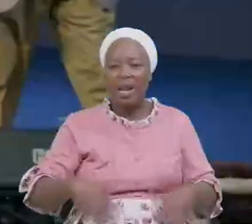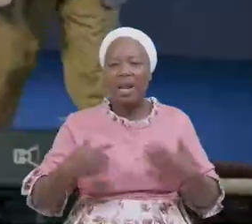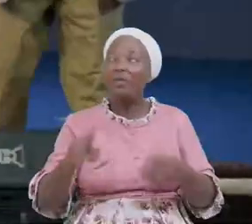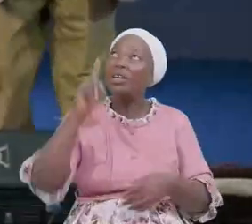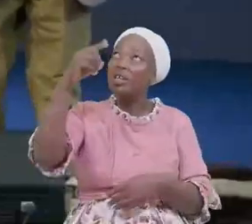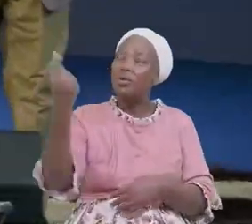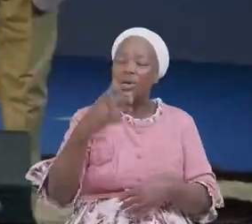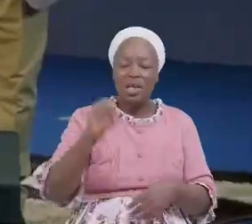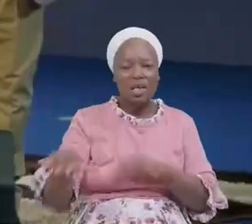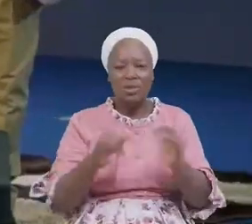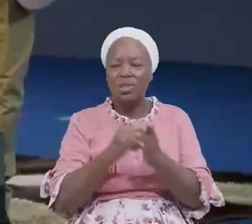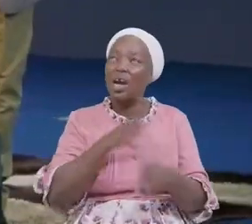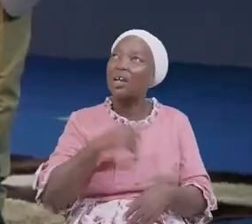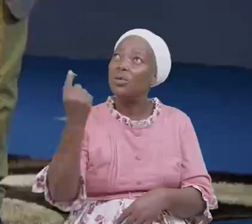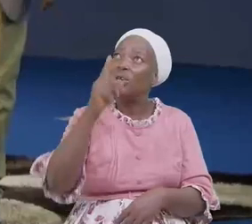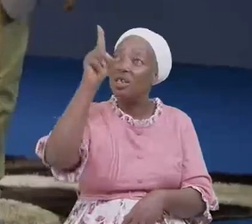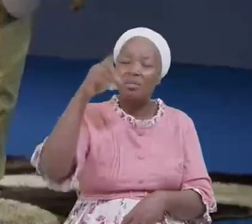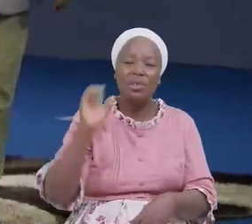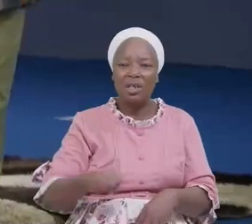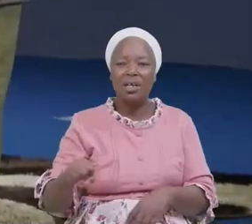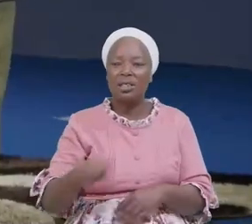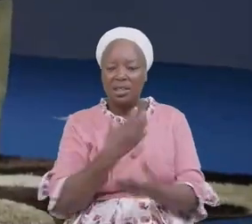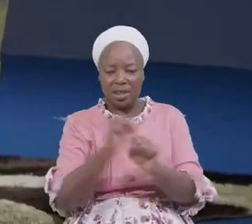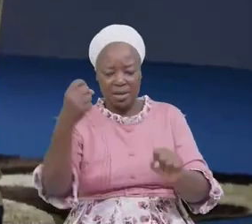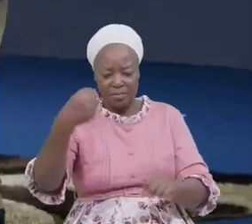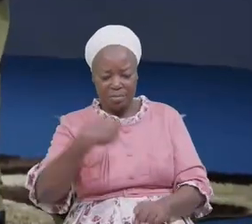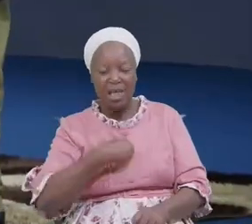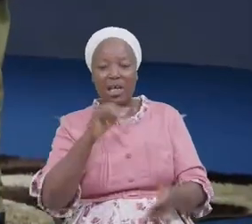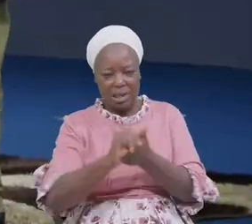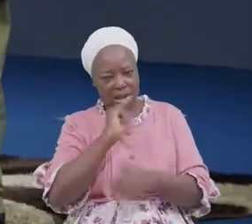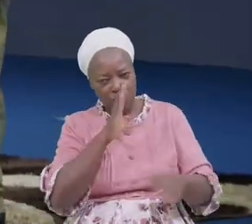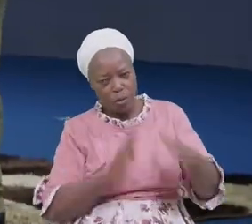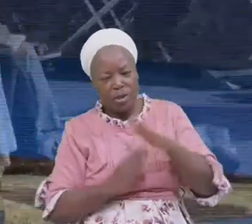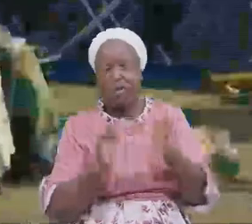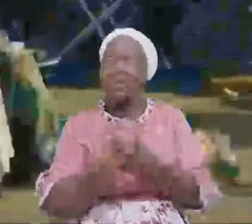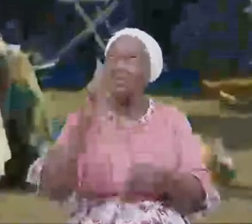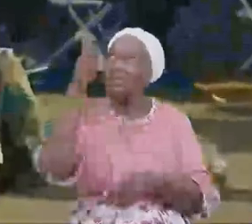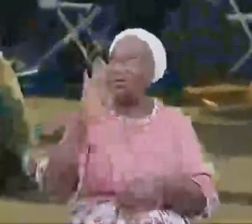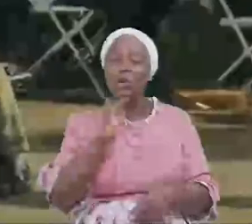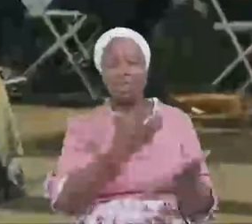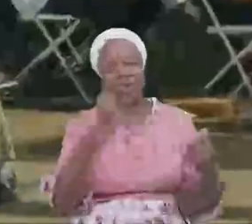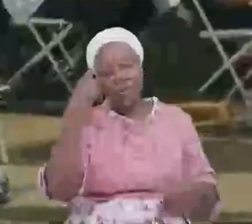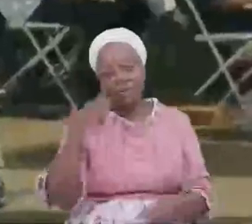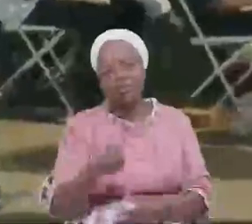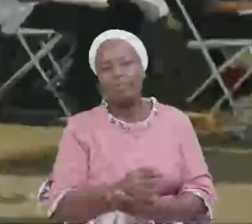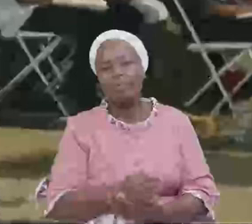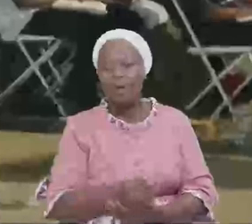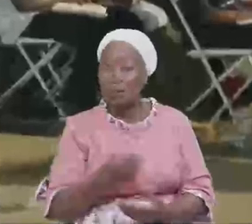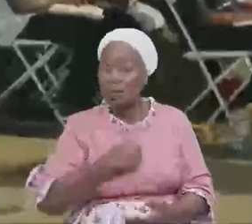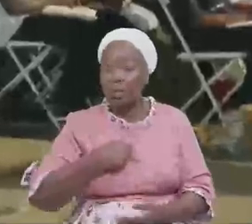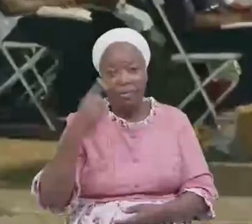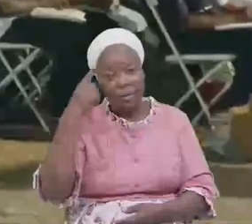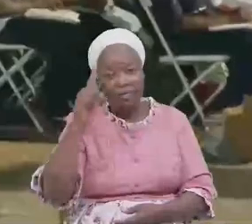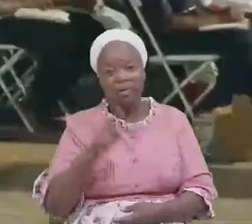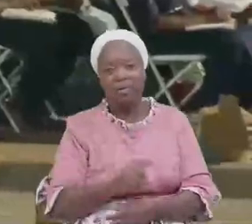Et je crois qu'il est allé à la croix pour moi, qu'il est allé, il est mort pour moi. Et maintenant, Seigneur, je sais que c'est toi